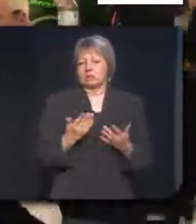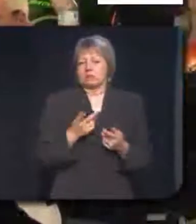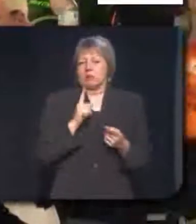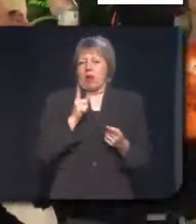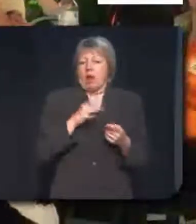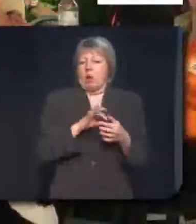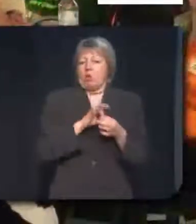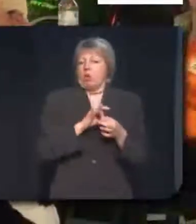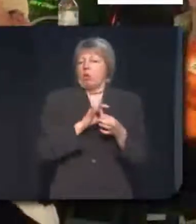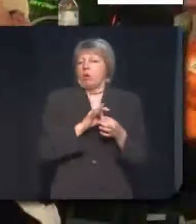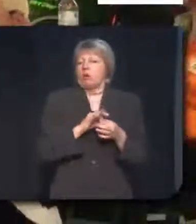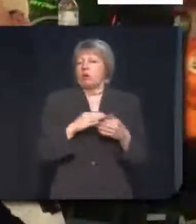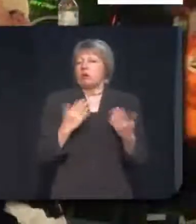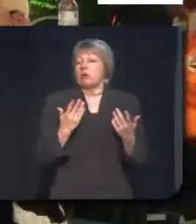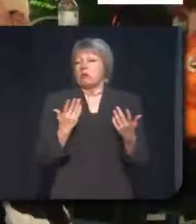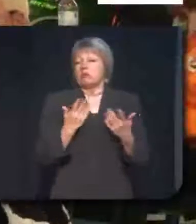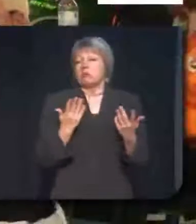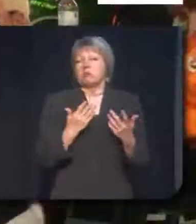Vorratsdatenspeicherung